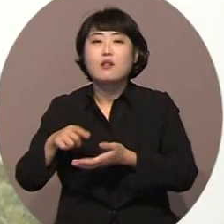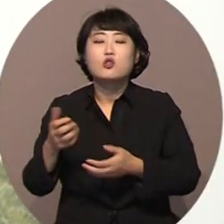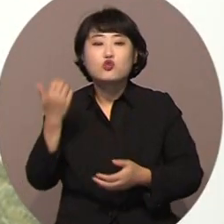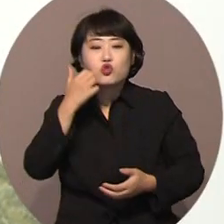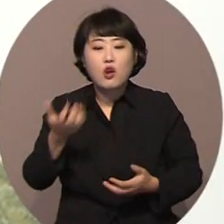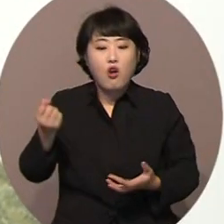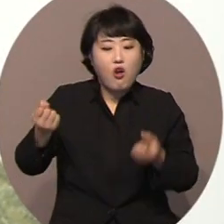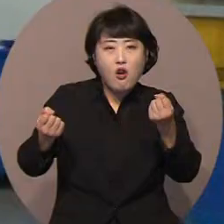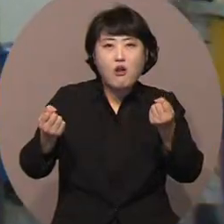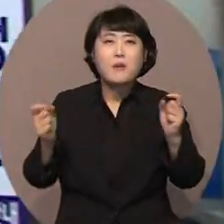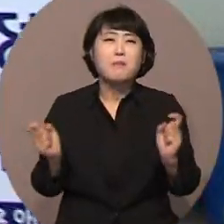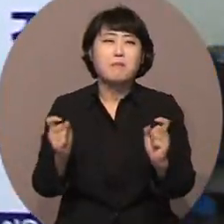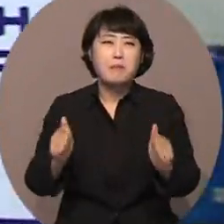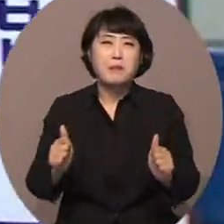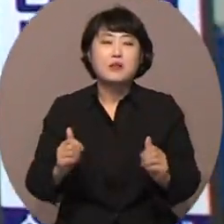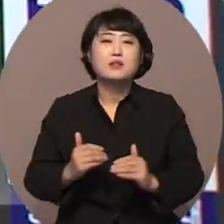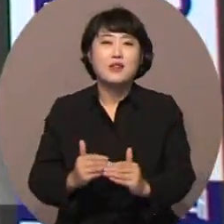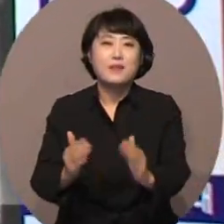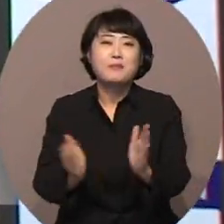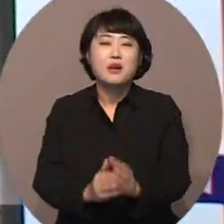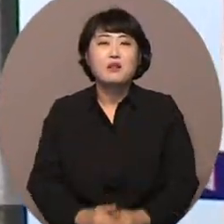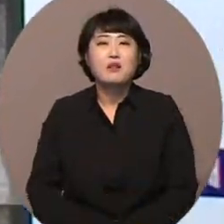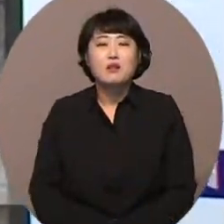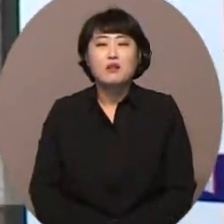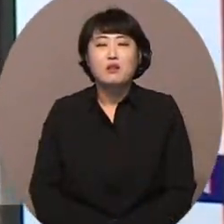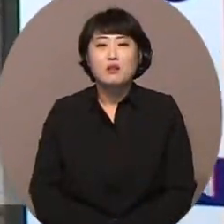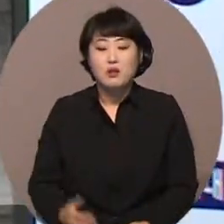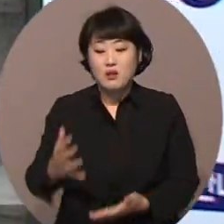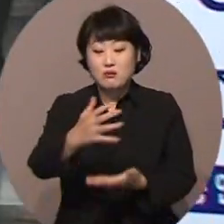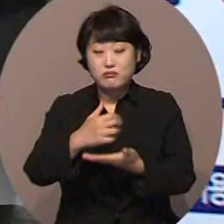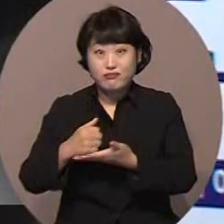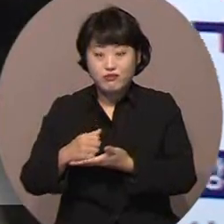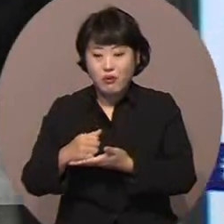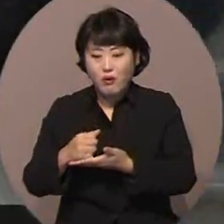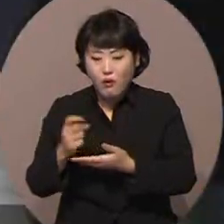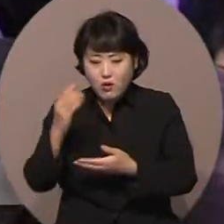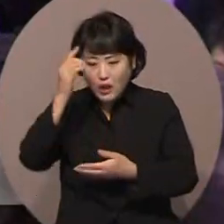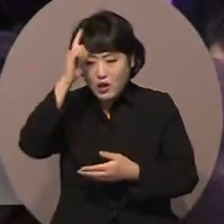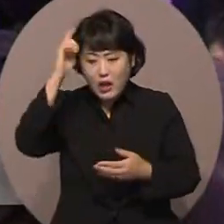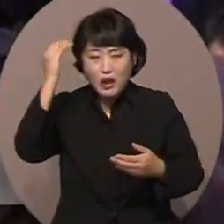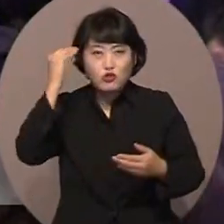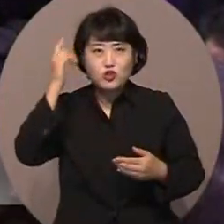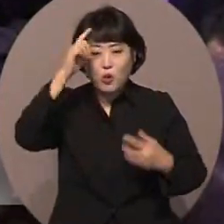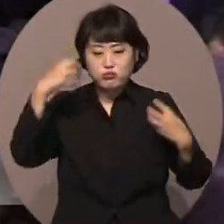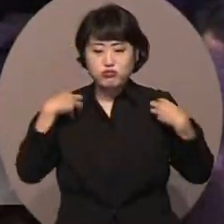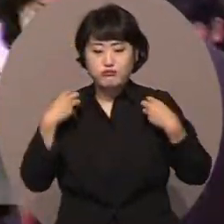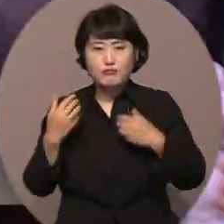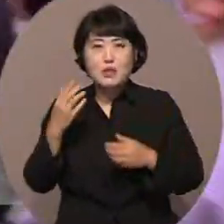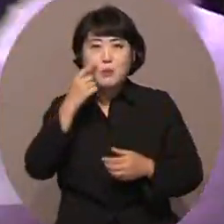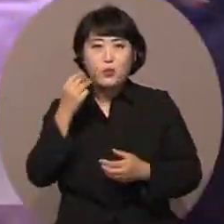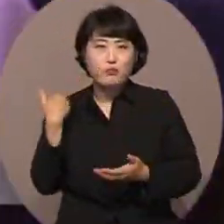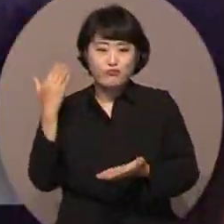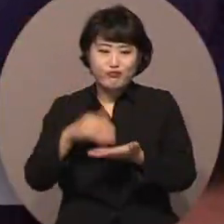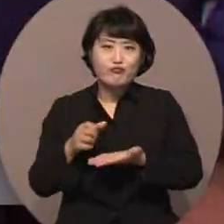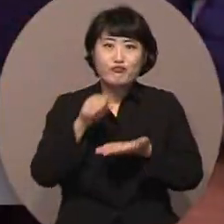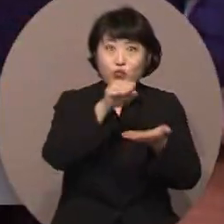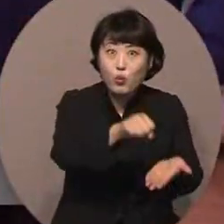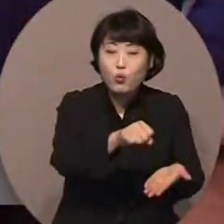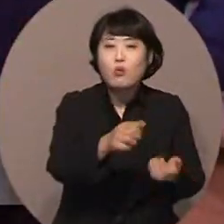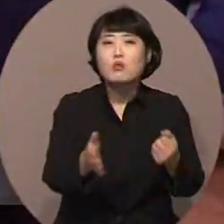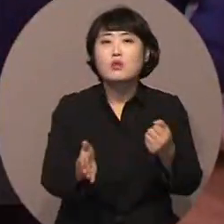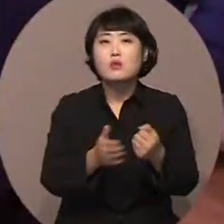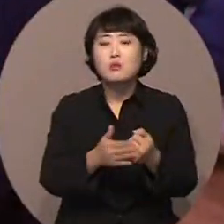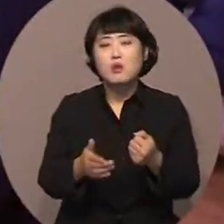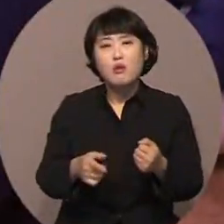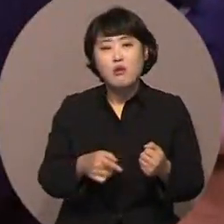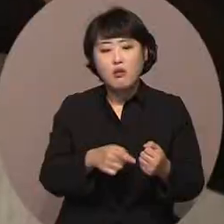시작됐습니다. 불상을 몰수한 우리 정부가 일본에 돌려주려고 하자 2016년 부석사가 소유권을 주장하며